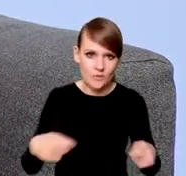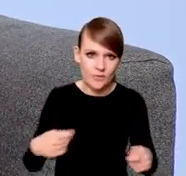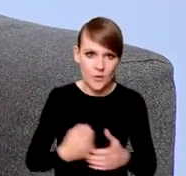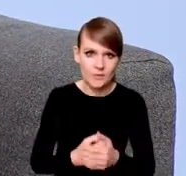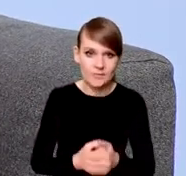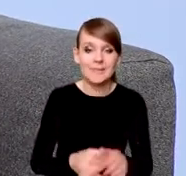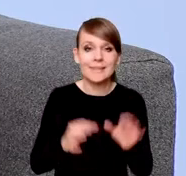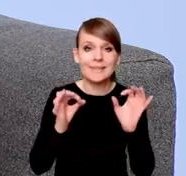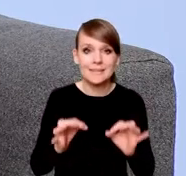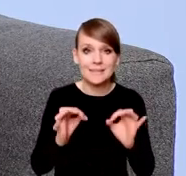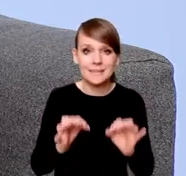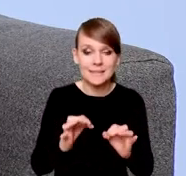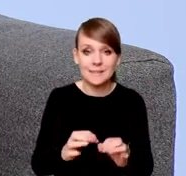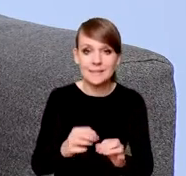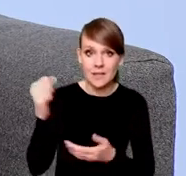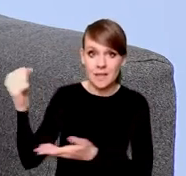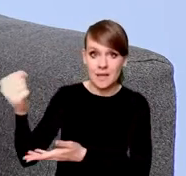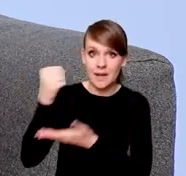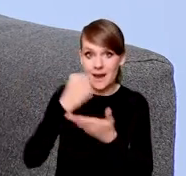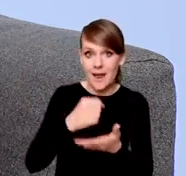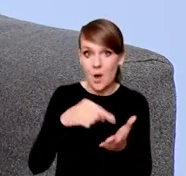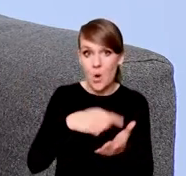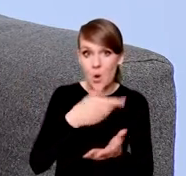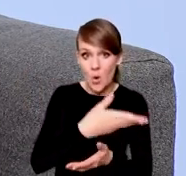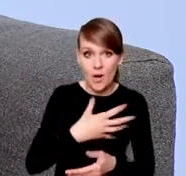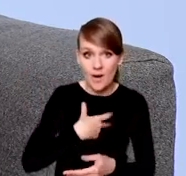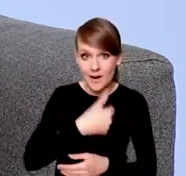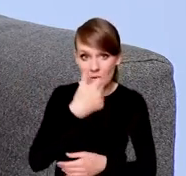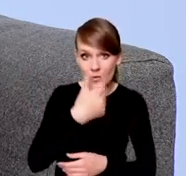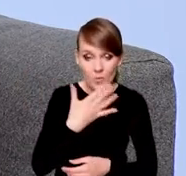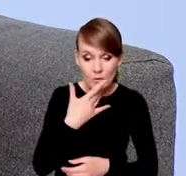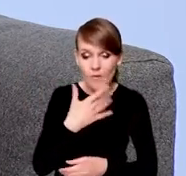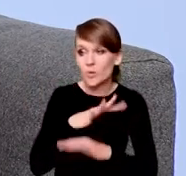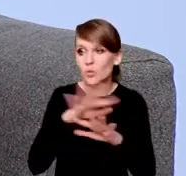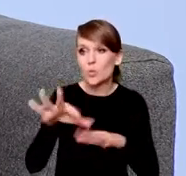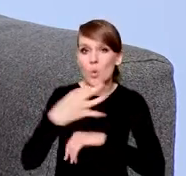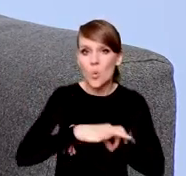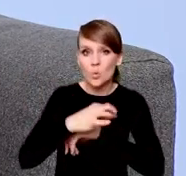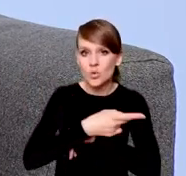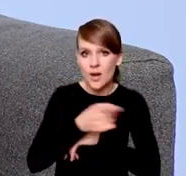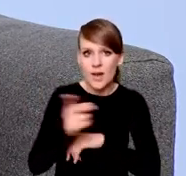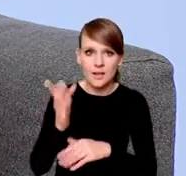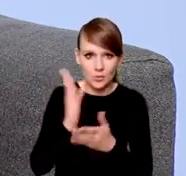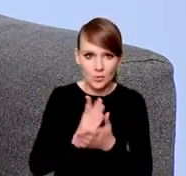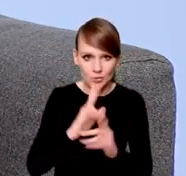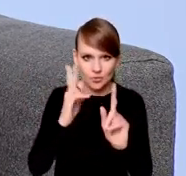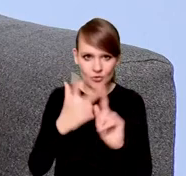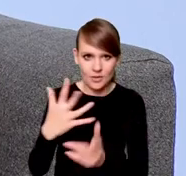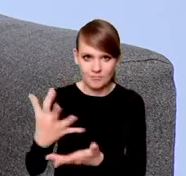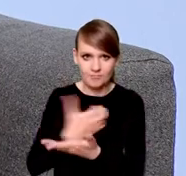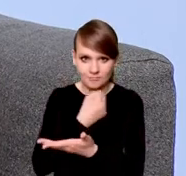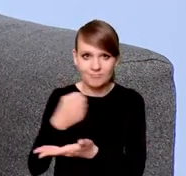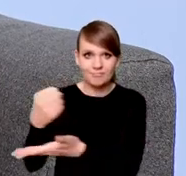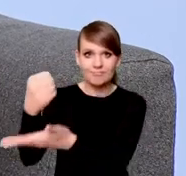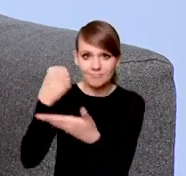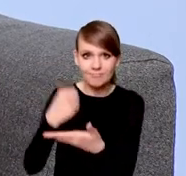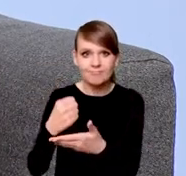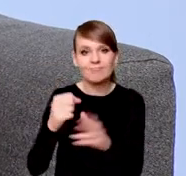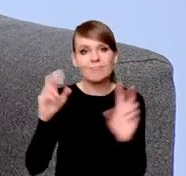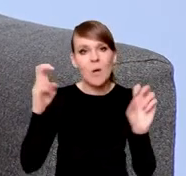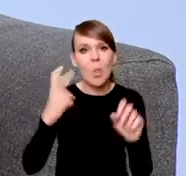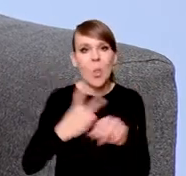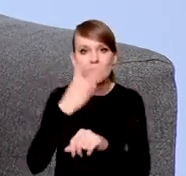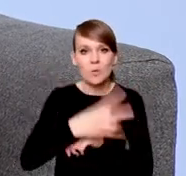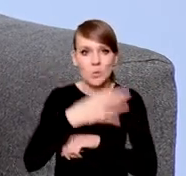chwili ten grant, o którym pan rektor mówi, to bardzo wiele uczelni, już jest trzecia edycja grantu Dostępna Uczelnia. Tylko że